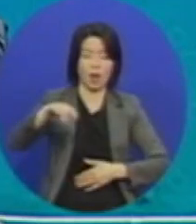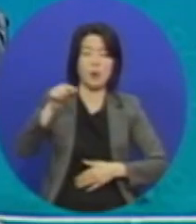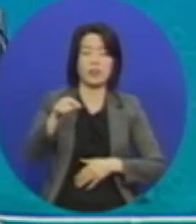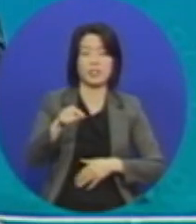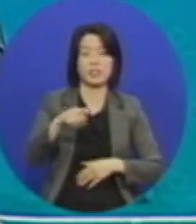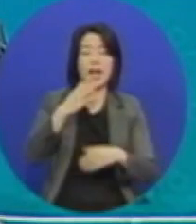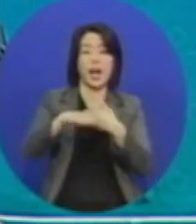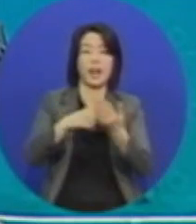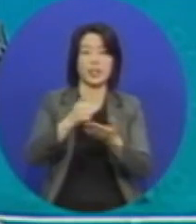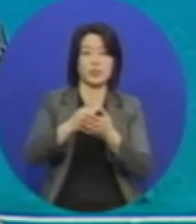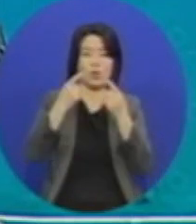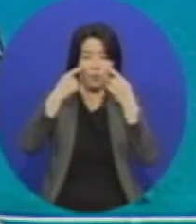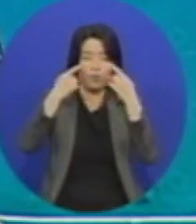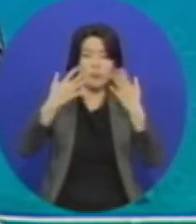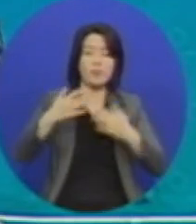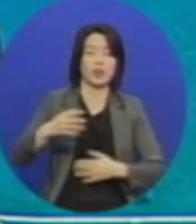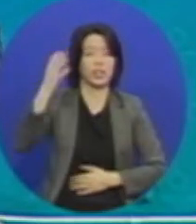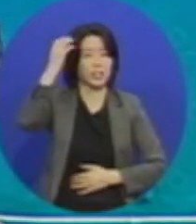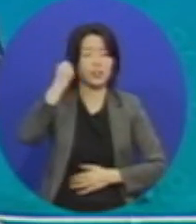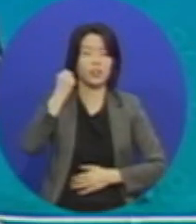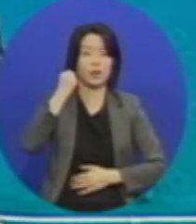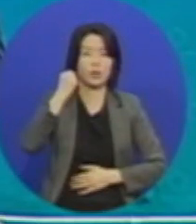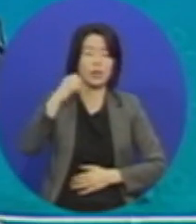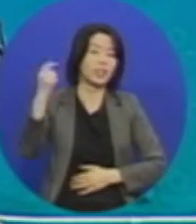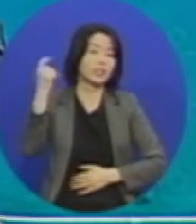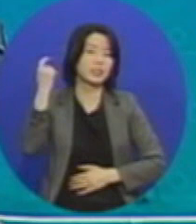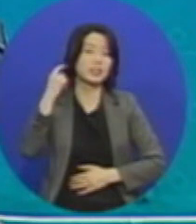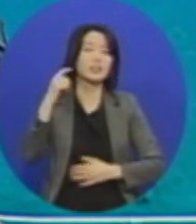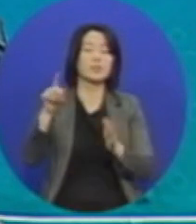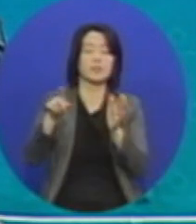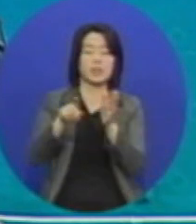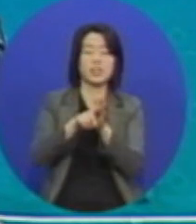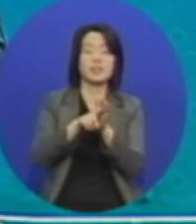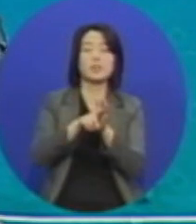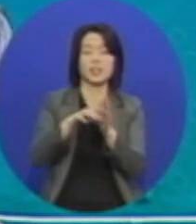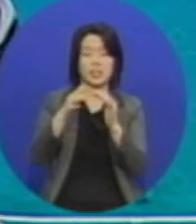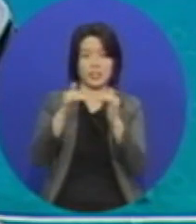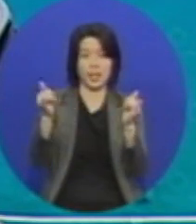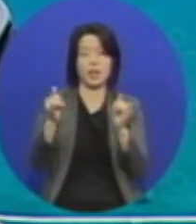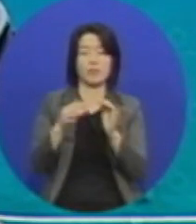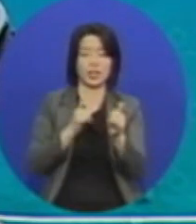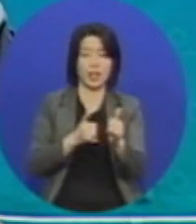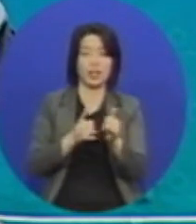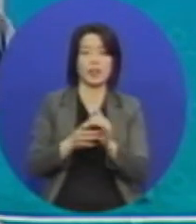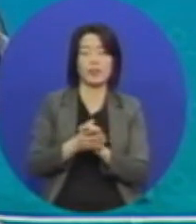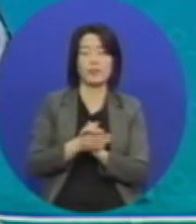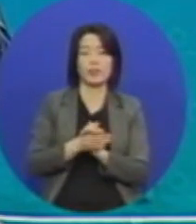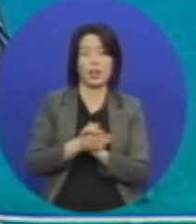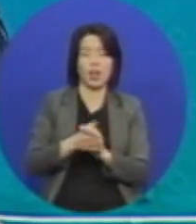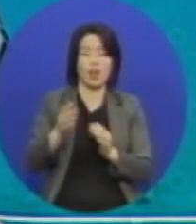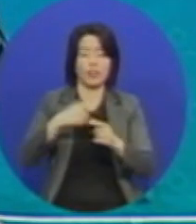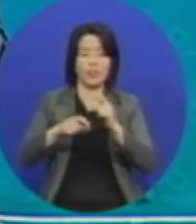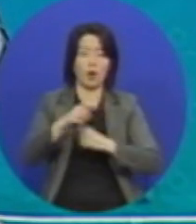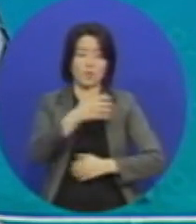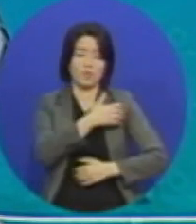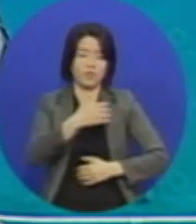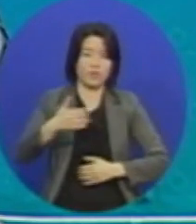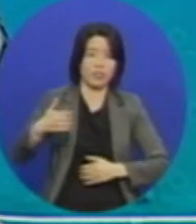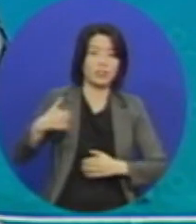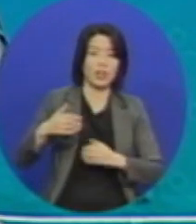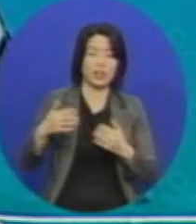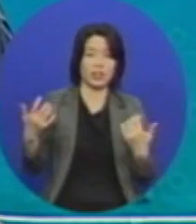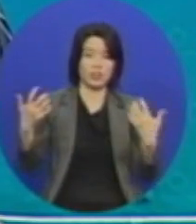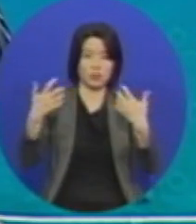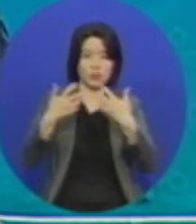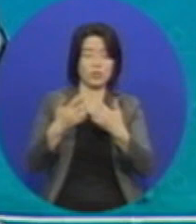것으로 분명히 기억하고 드리는 믿음이 있는 자에게 하나님이 풍성하게 더 주셔도